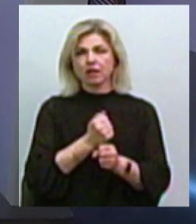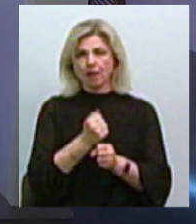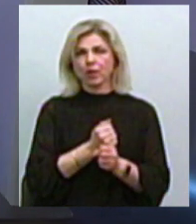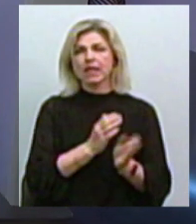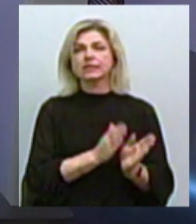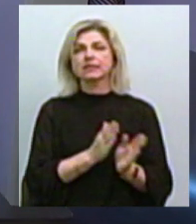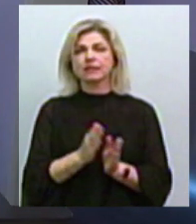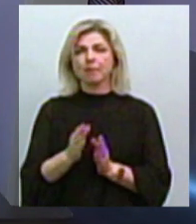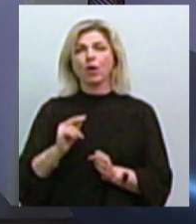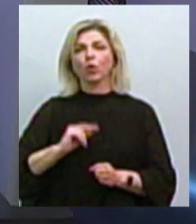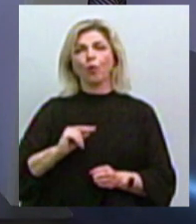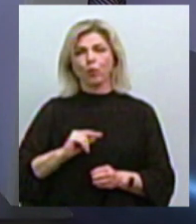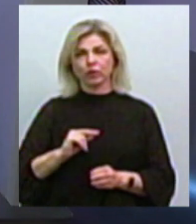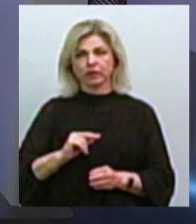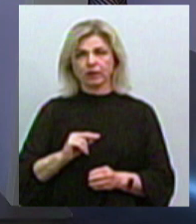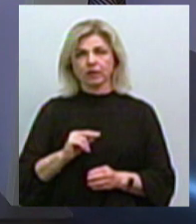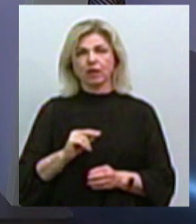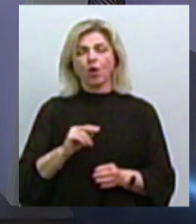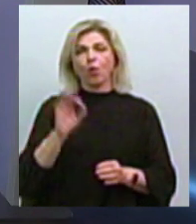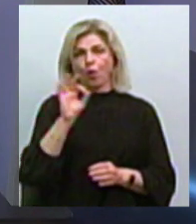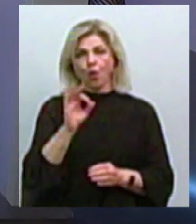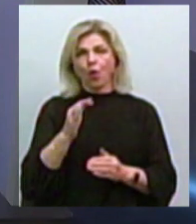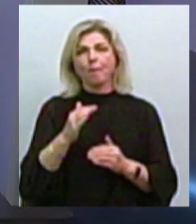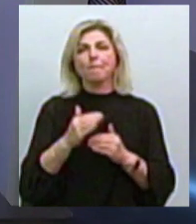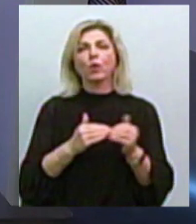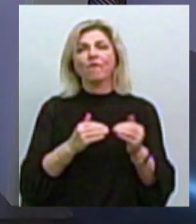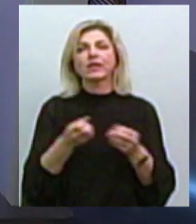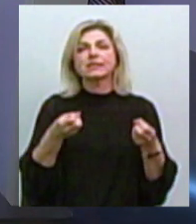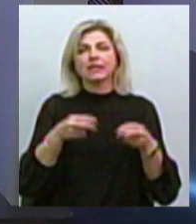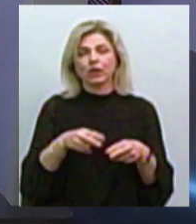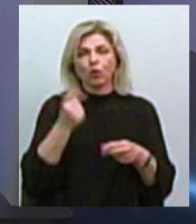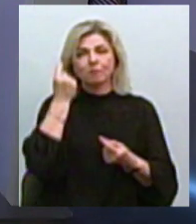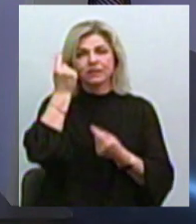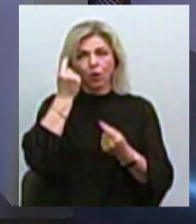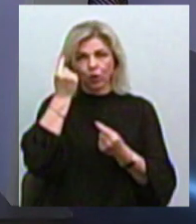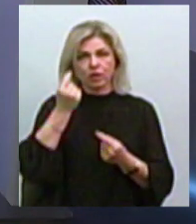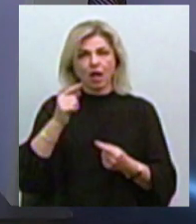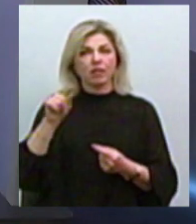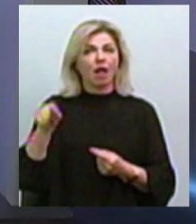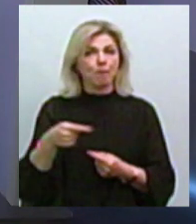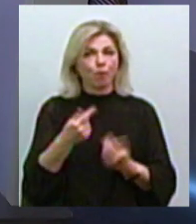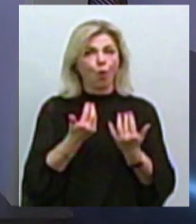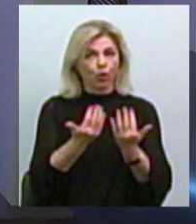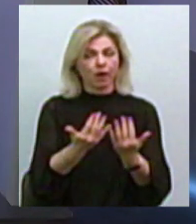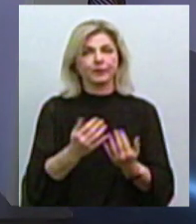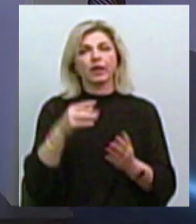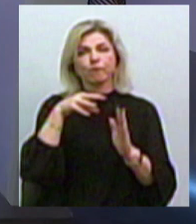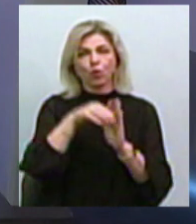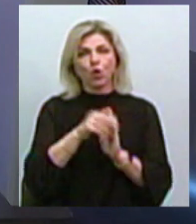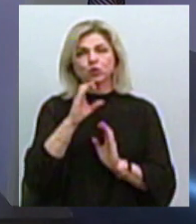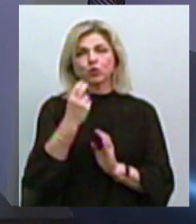система роботи стосовно професійно-психологічного відбору, в яку входить соціально-психологічне